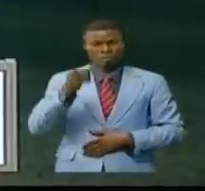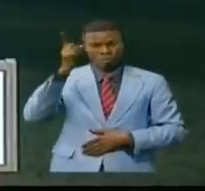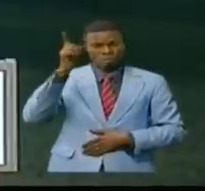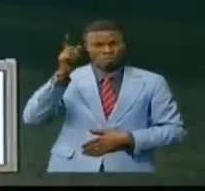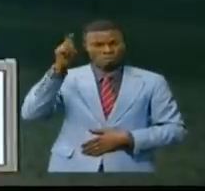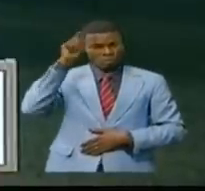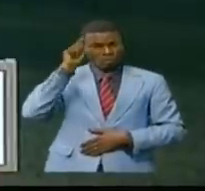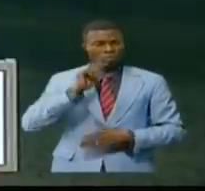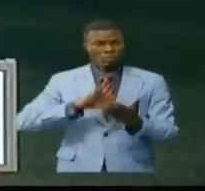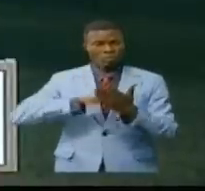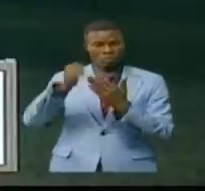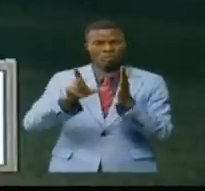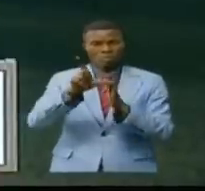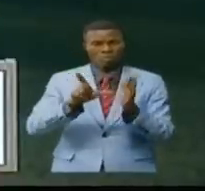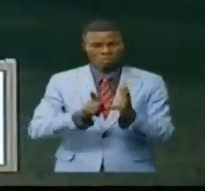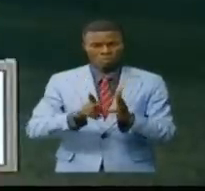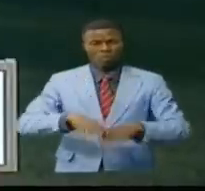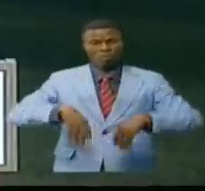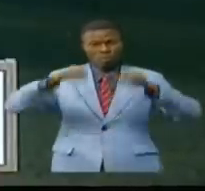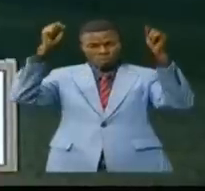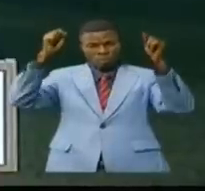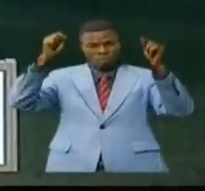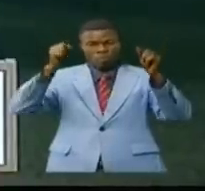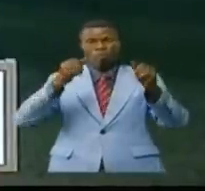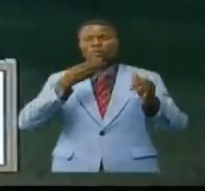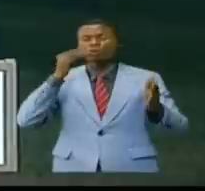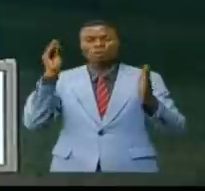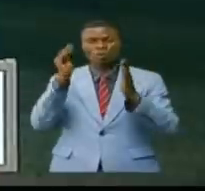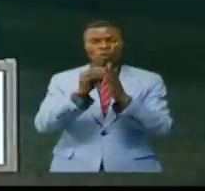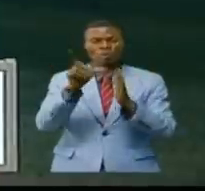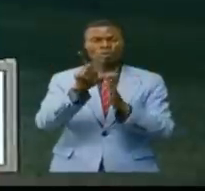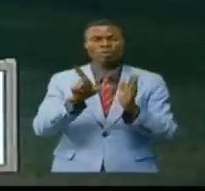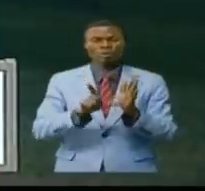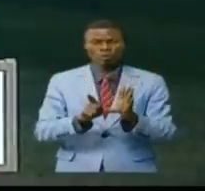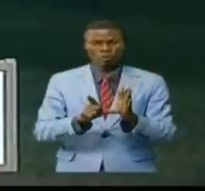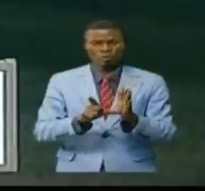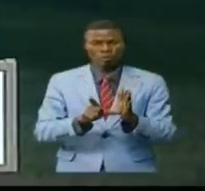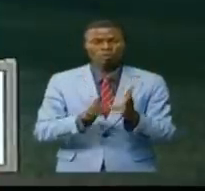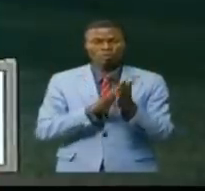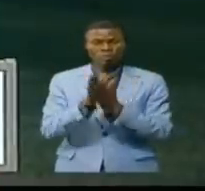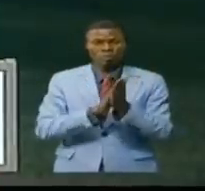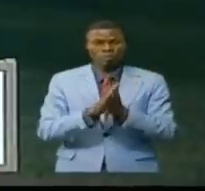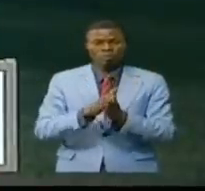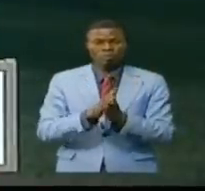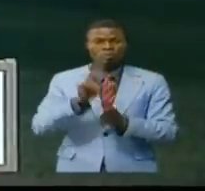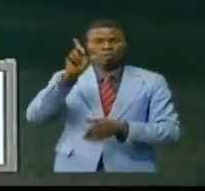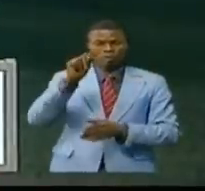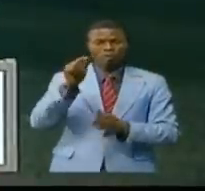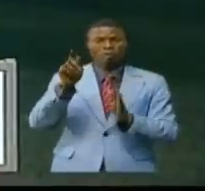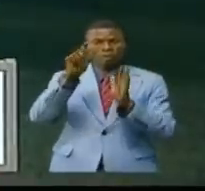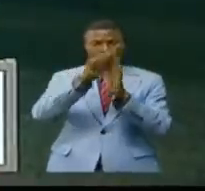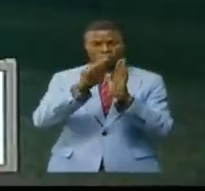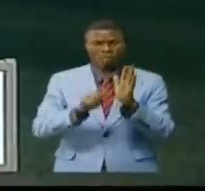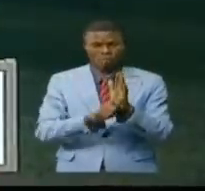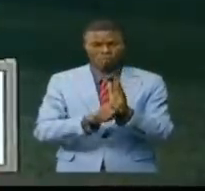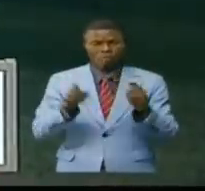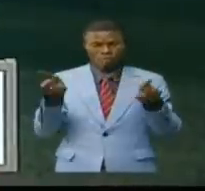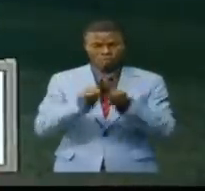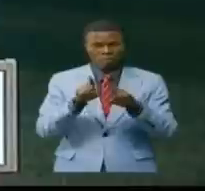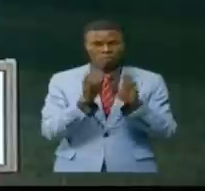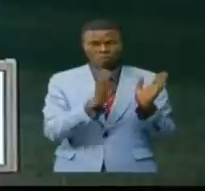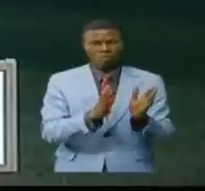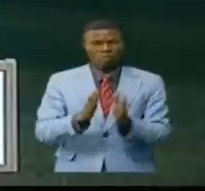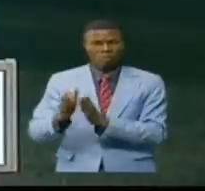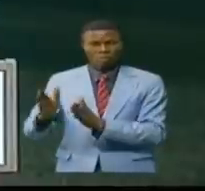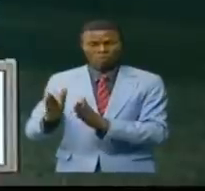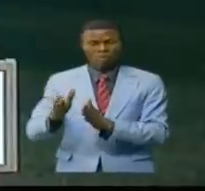Premièrement, projet de loi des ratifications des ordonnances-loi. Il concerne 20 textes, conformément aux